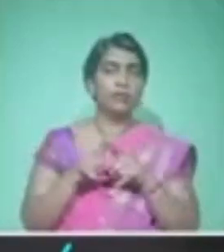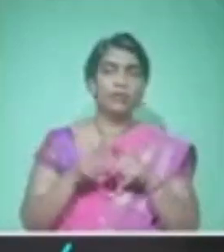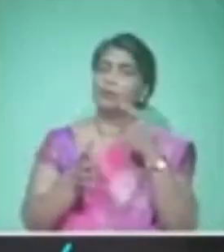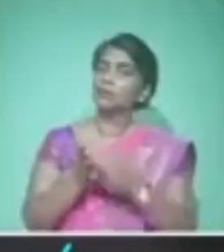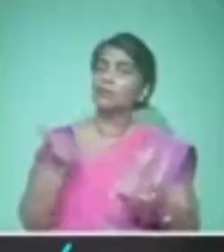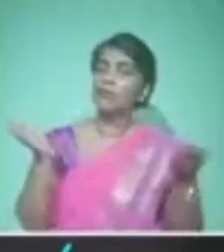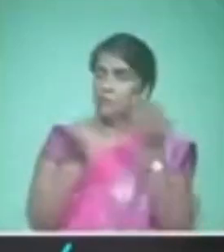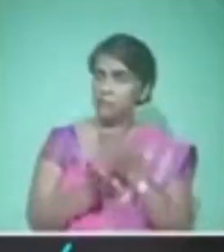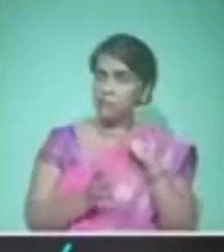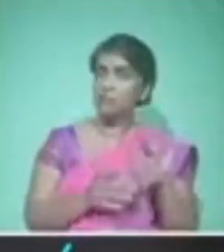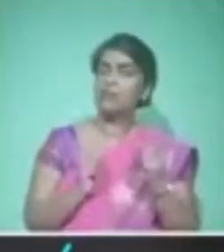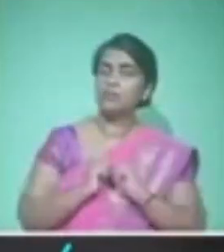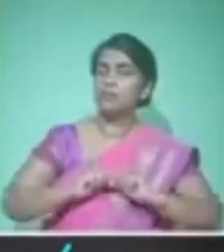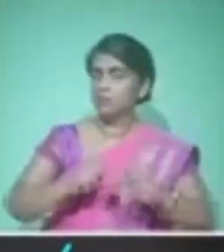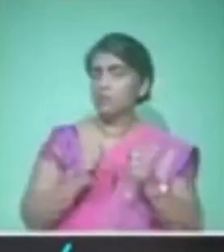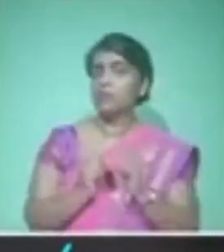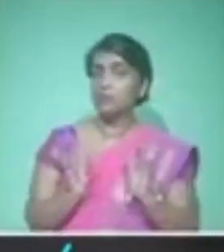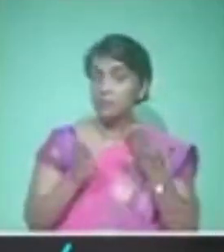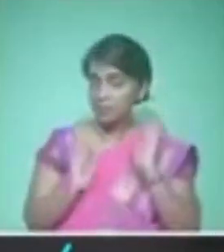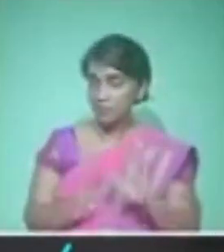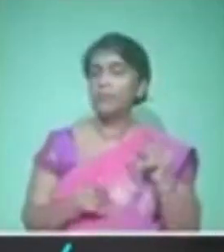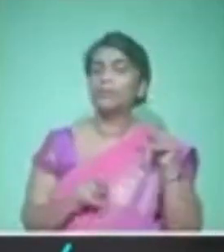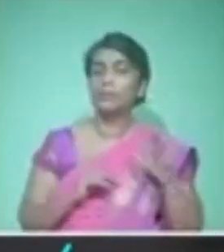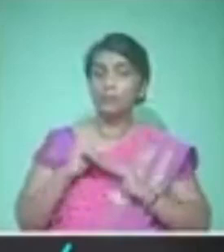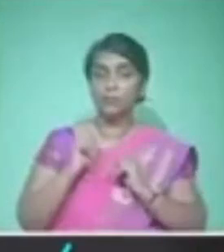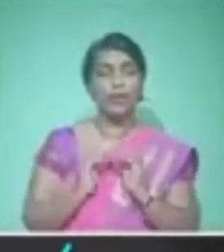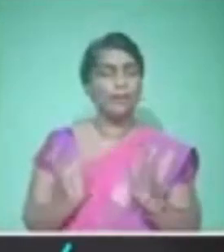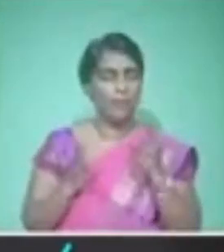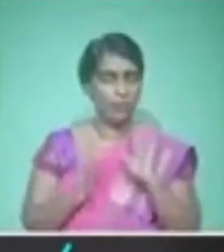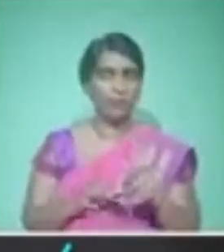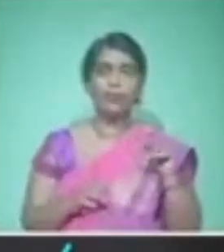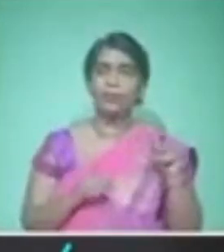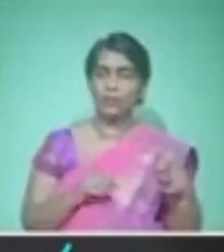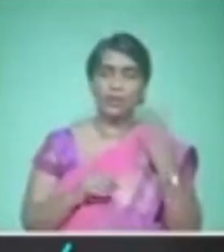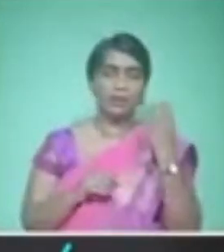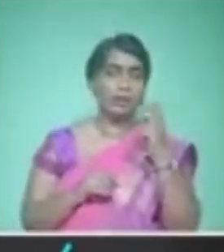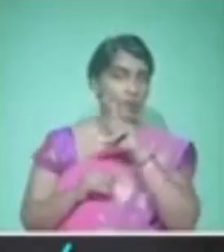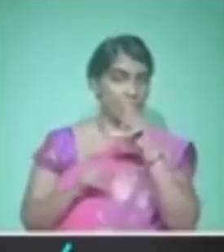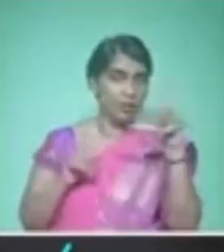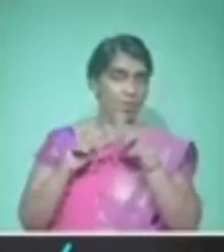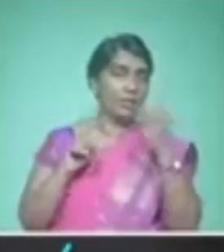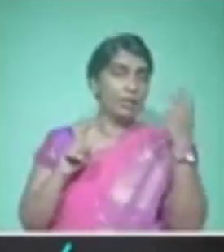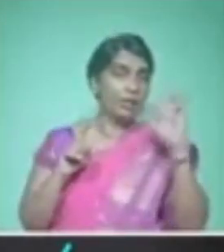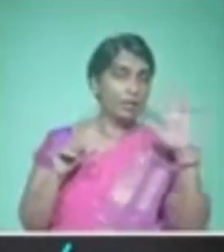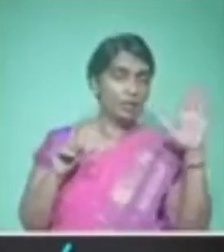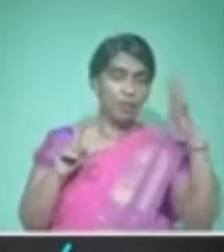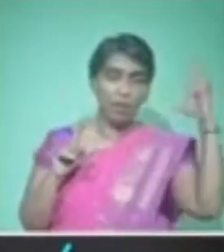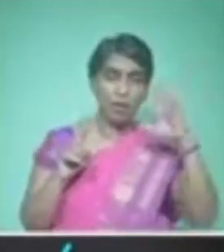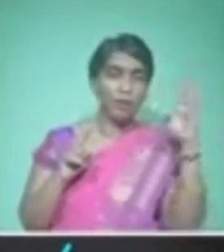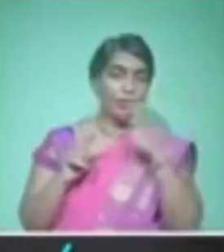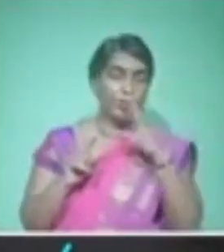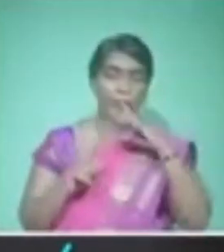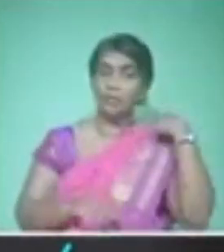අත්සන් කරලා මේවා ක්‍රියාත්මක කළ යුතුයි මේවා ක්‍රියාත්මක කළ යුතුයි 2017 ඉඳන් 19ට සූර්යහ සුලම්